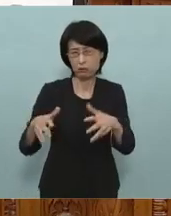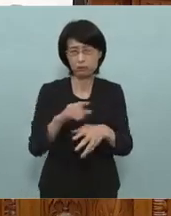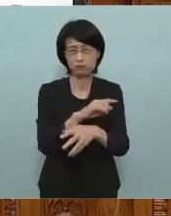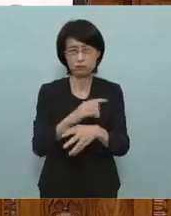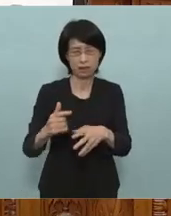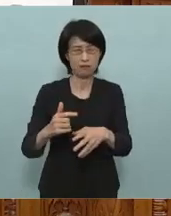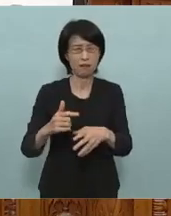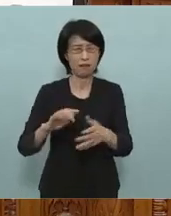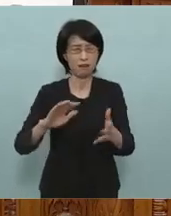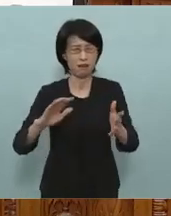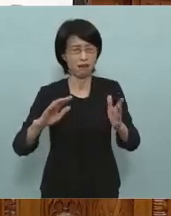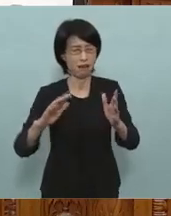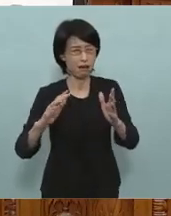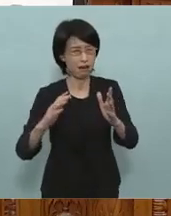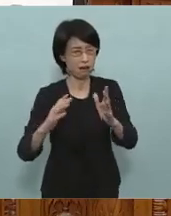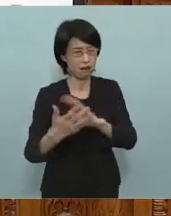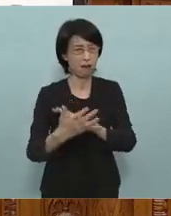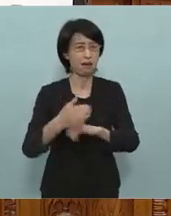ます